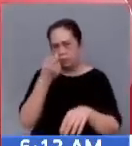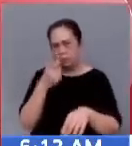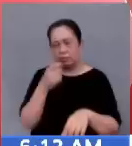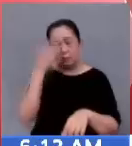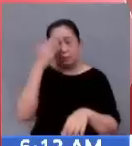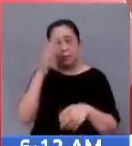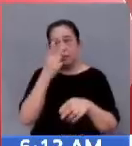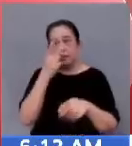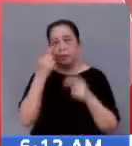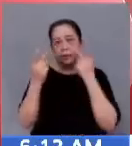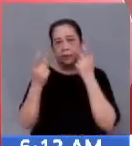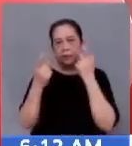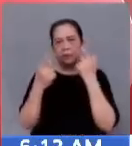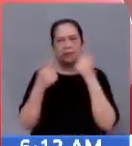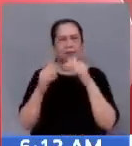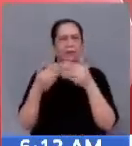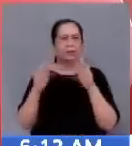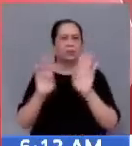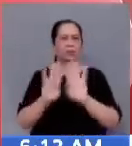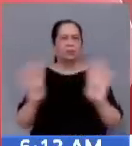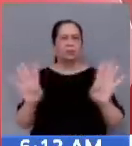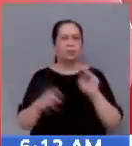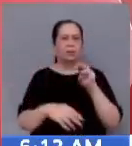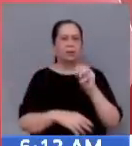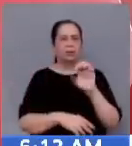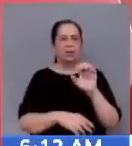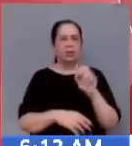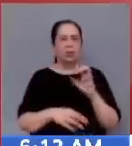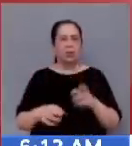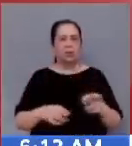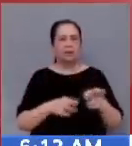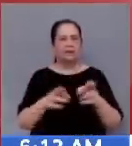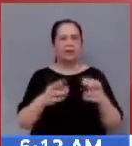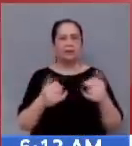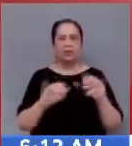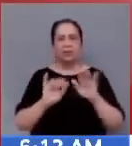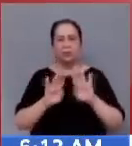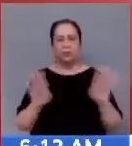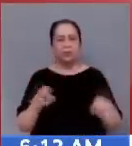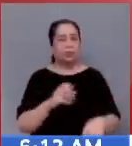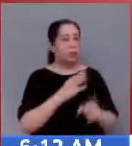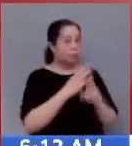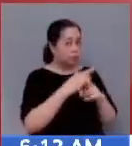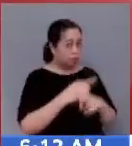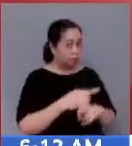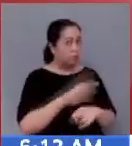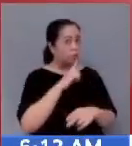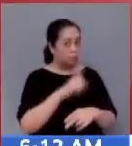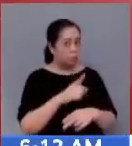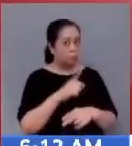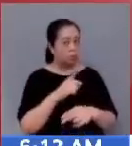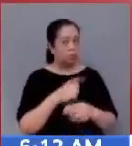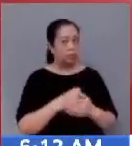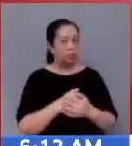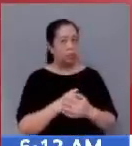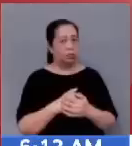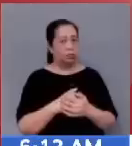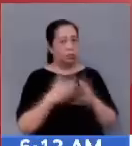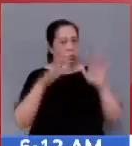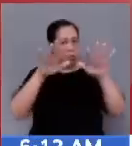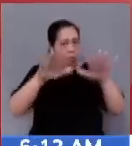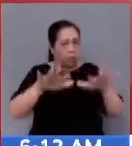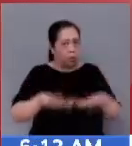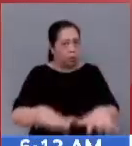ano, open pa yung Mikawayan River. So, inaasahan po natin na kapag nakumpuni na po yun, talagang mawawala na po yung tubig